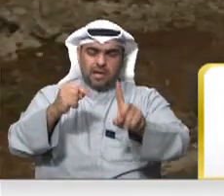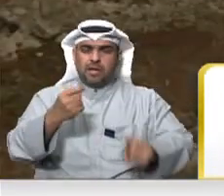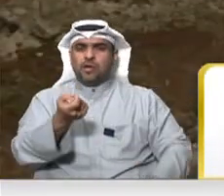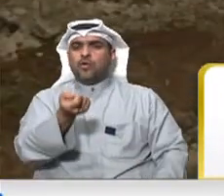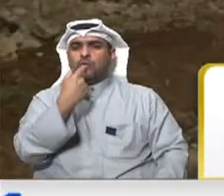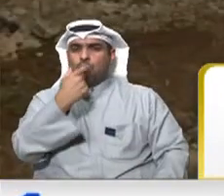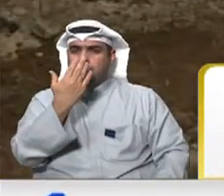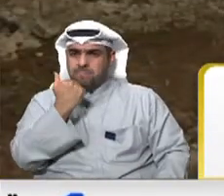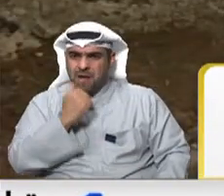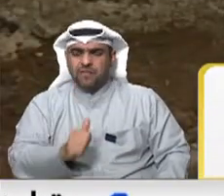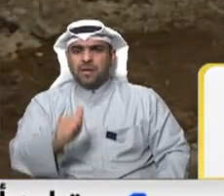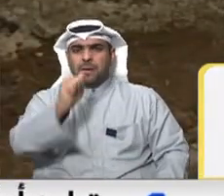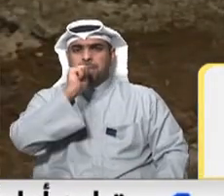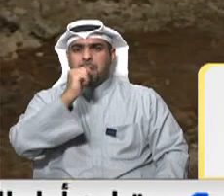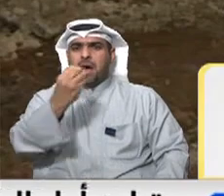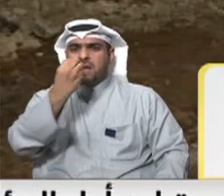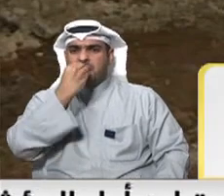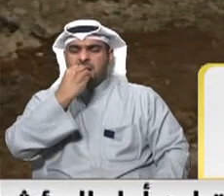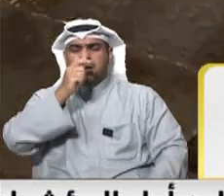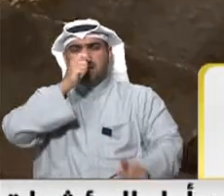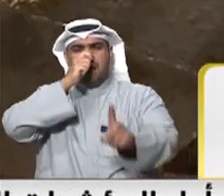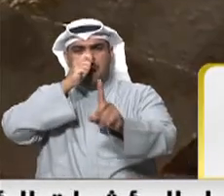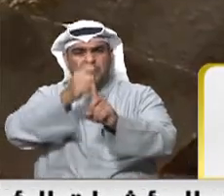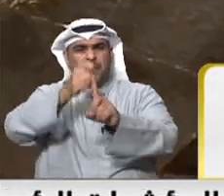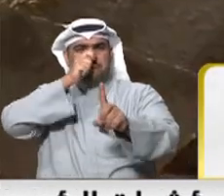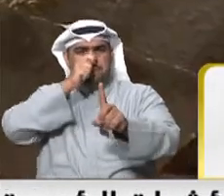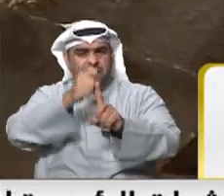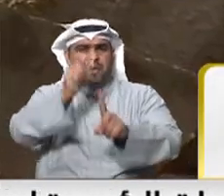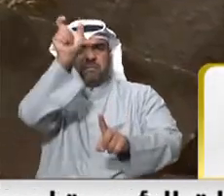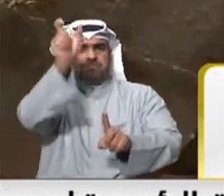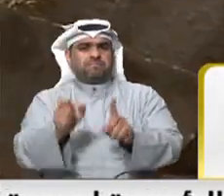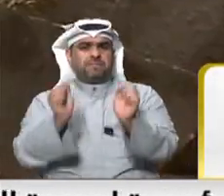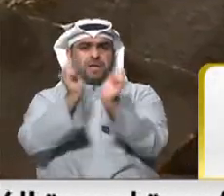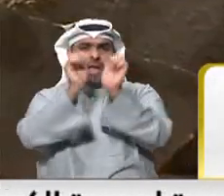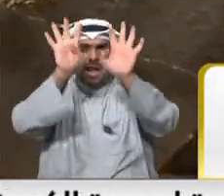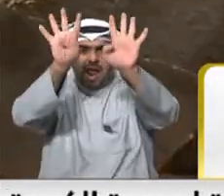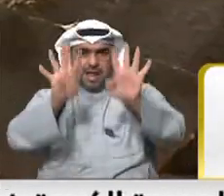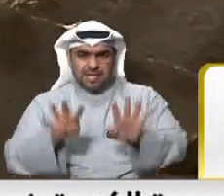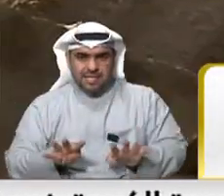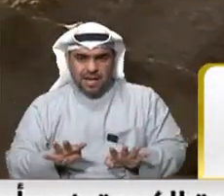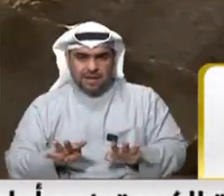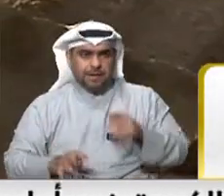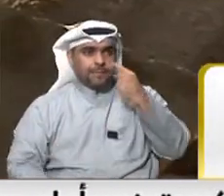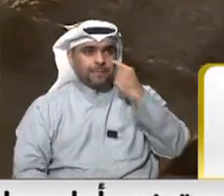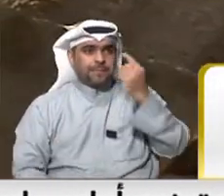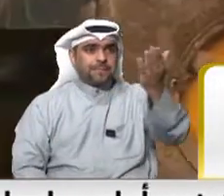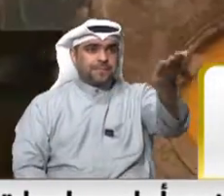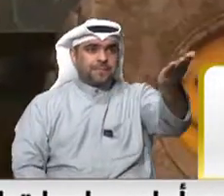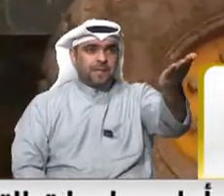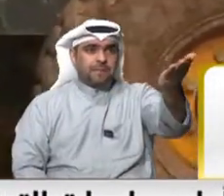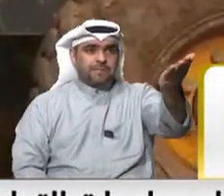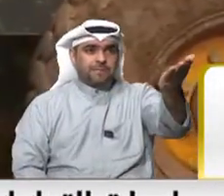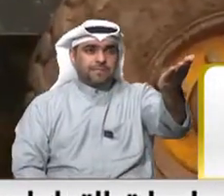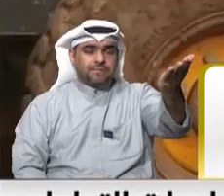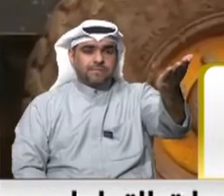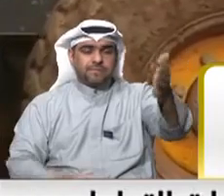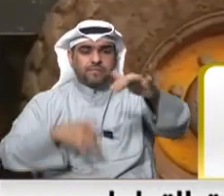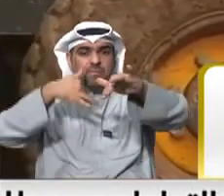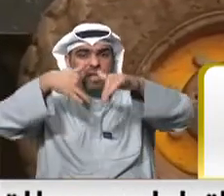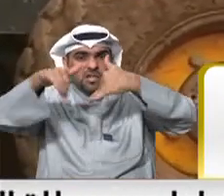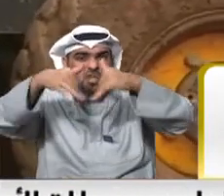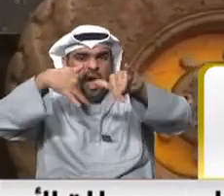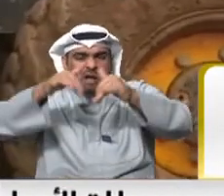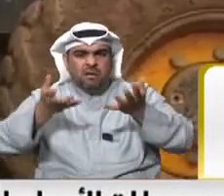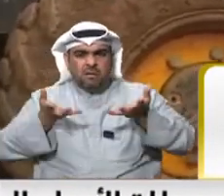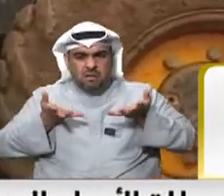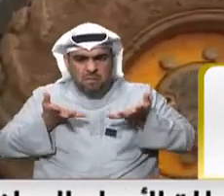ذلك. عمليات الاعتقال سابقها عمليات اقتحام لعشرات المناطق التي رافقها تدمير للطرق العامة وللبنى